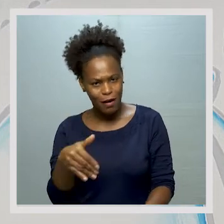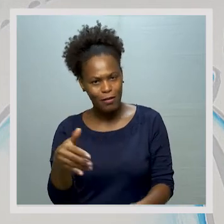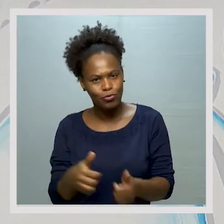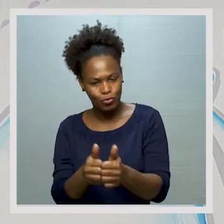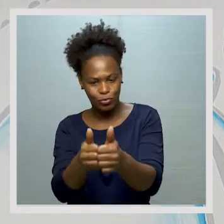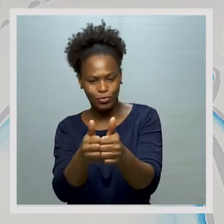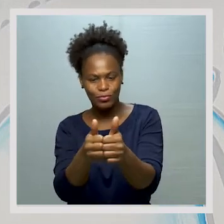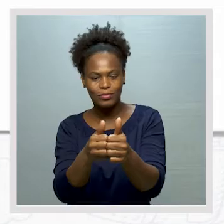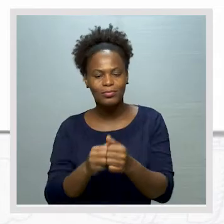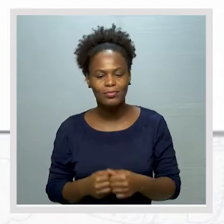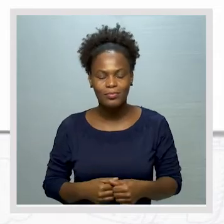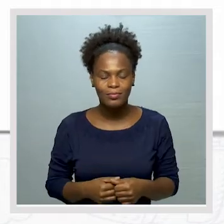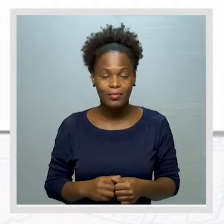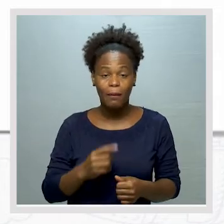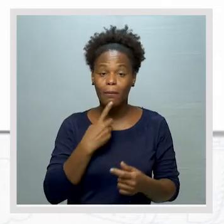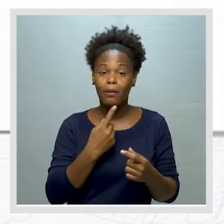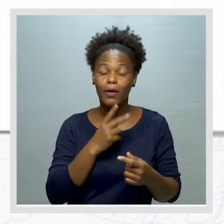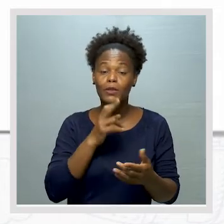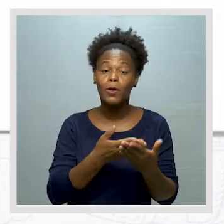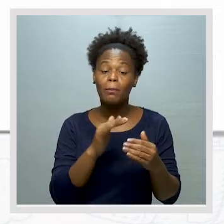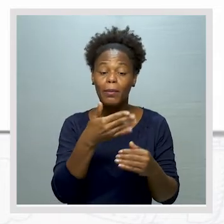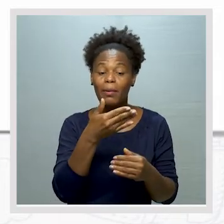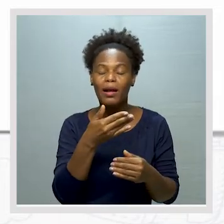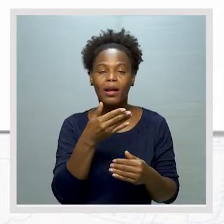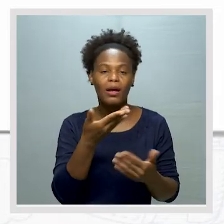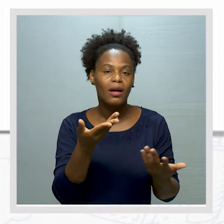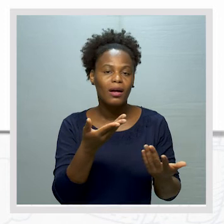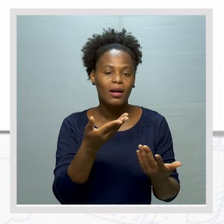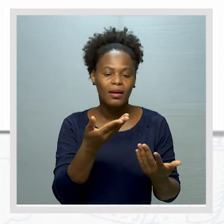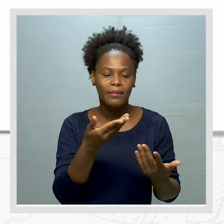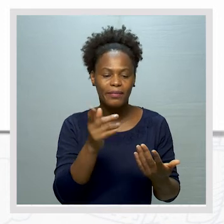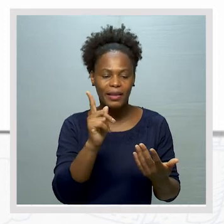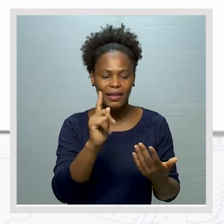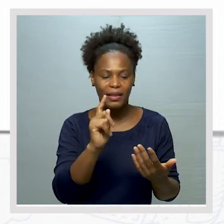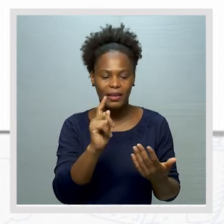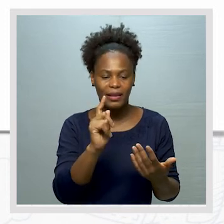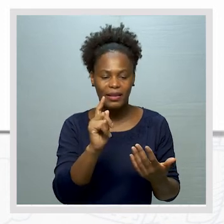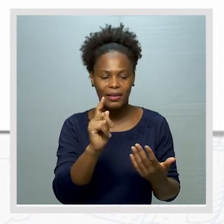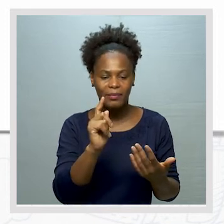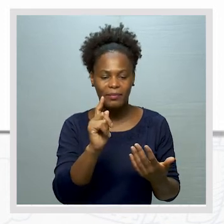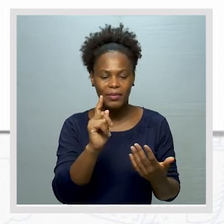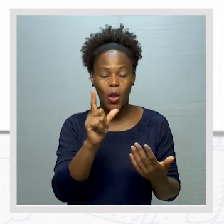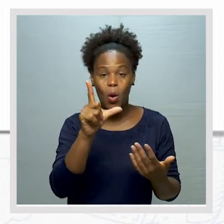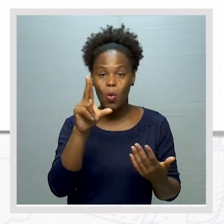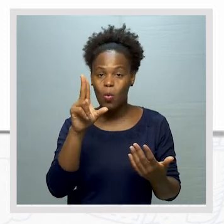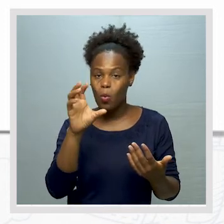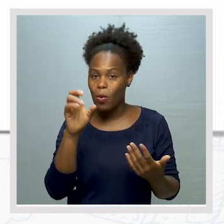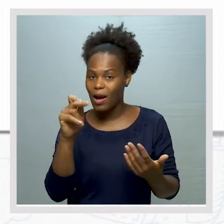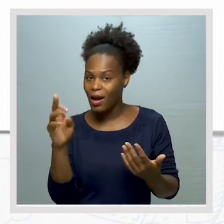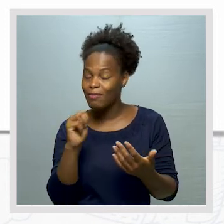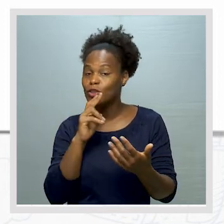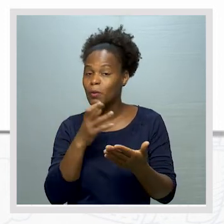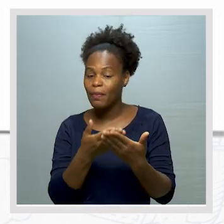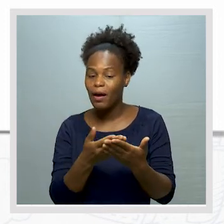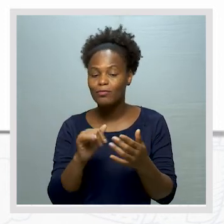Donc, première réponse a été donnée par Lucas. Ensuite, c'était la